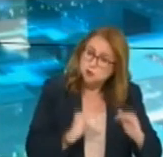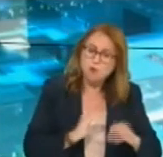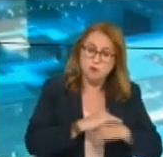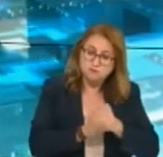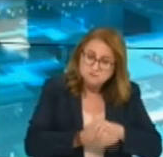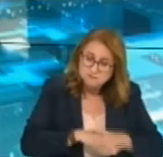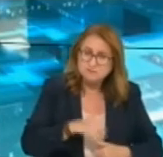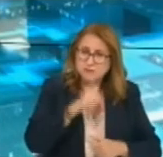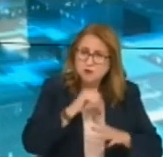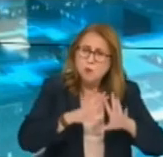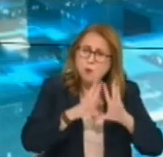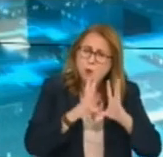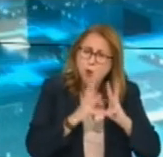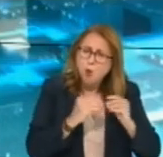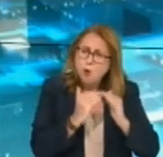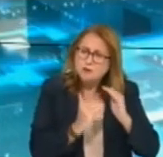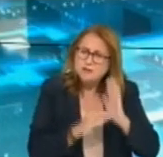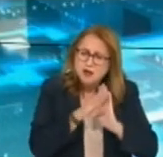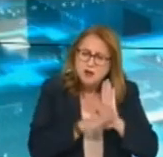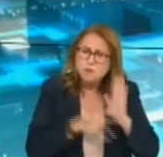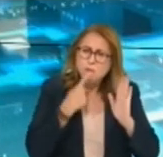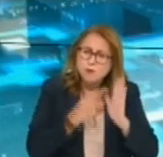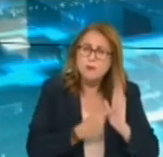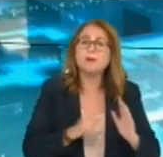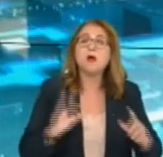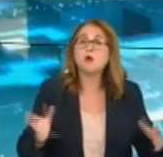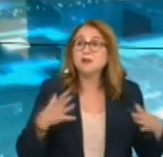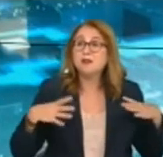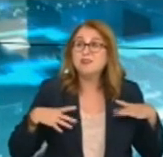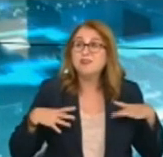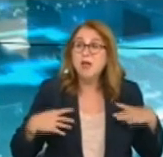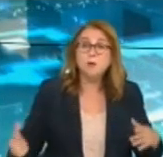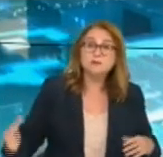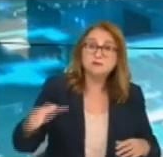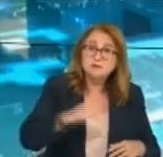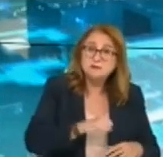και μετά το κύμα επιστροφής από τις διακοπές, ιδιαίτερα σε μέσα μαζικής μεταφοράς όπως πλοία.